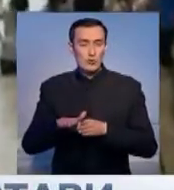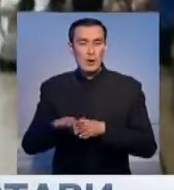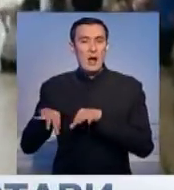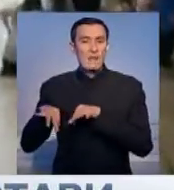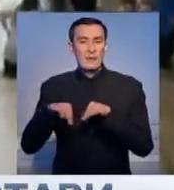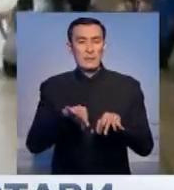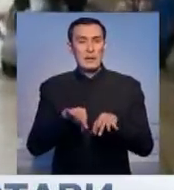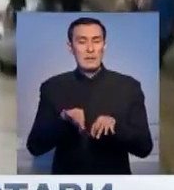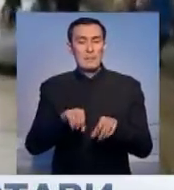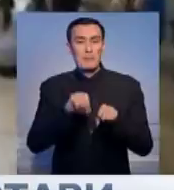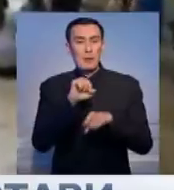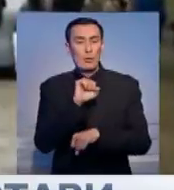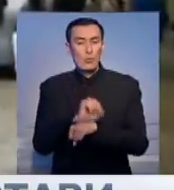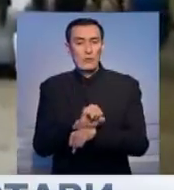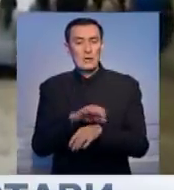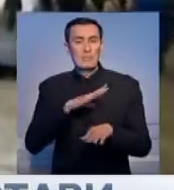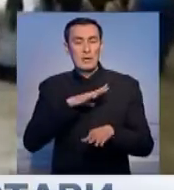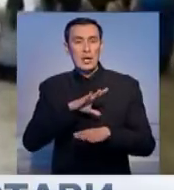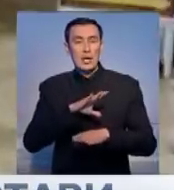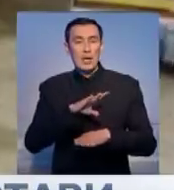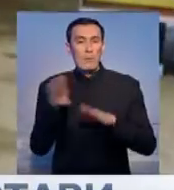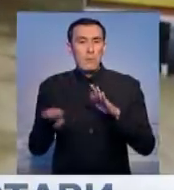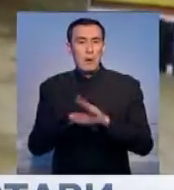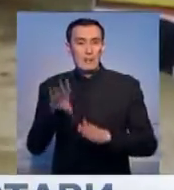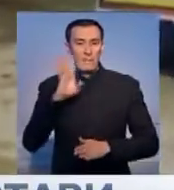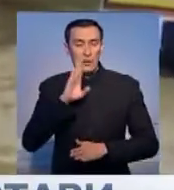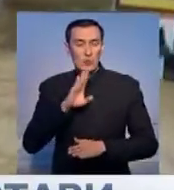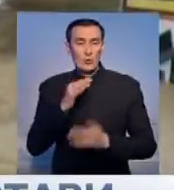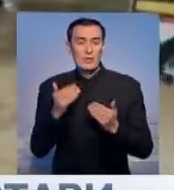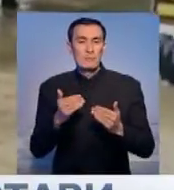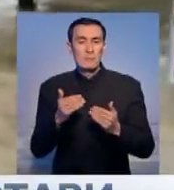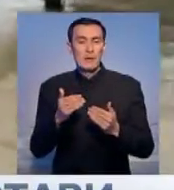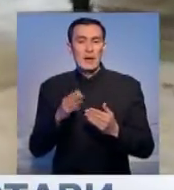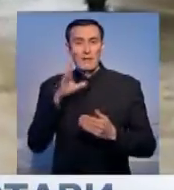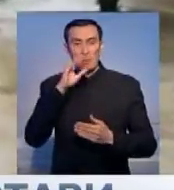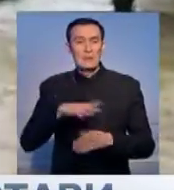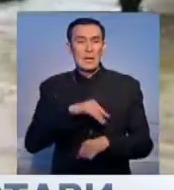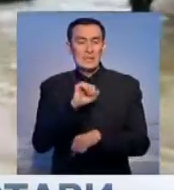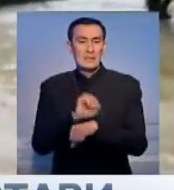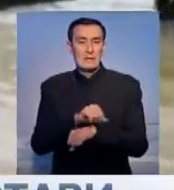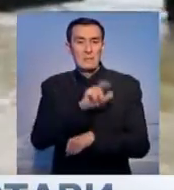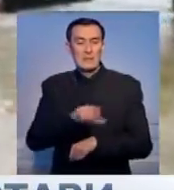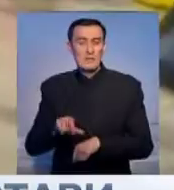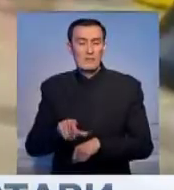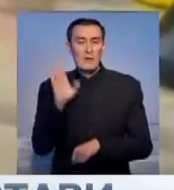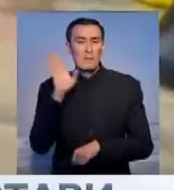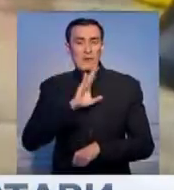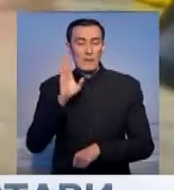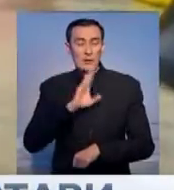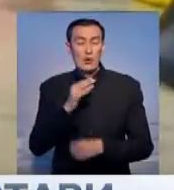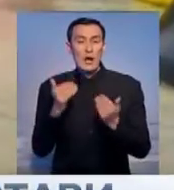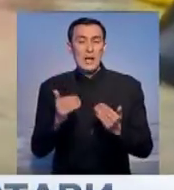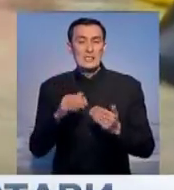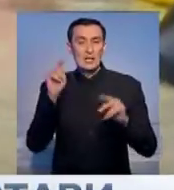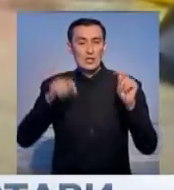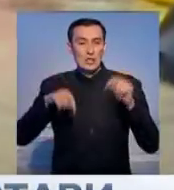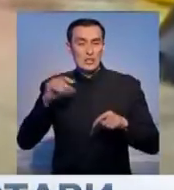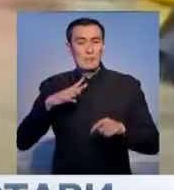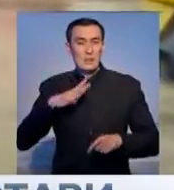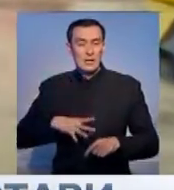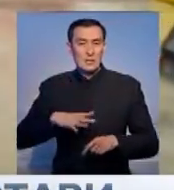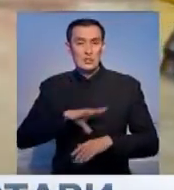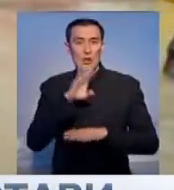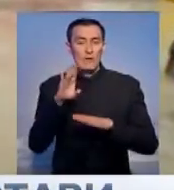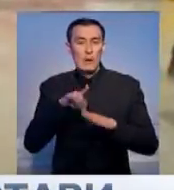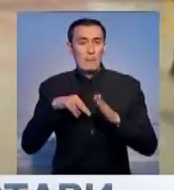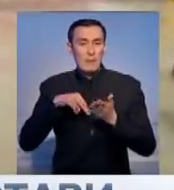Автомобили, припаркованные на улице, стали подводными. Водители маршрутных такси высаживали пассажиров прямо в воду. От дождя им приходилось укрываться